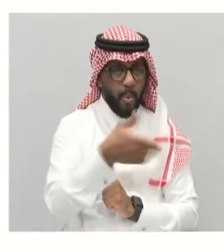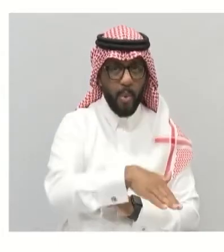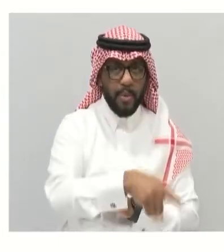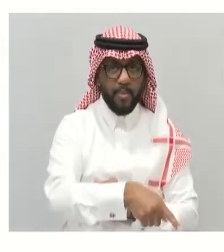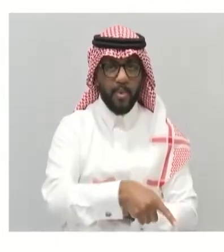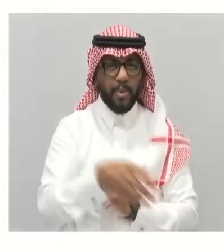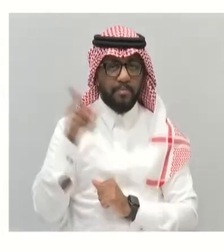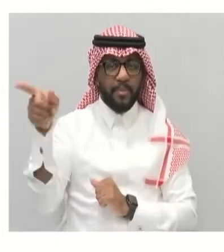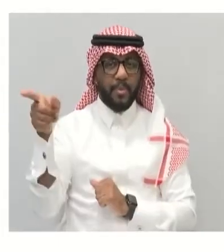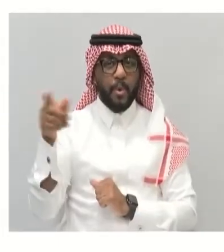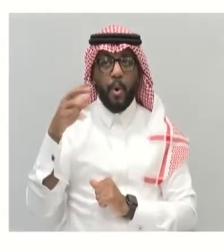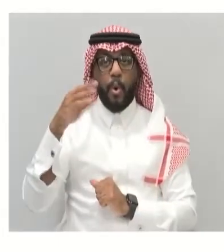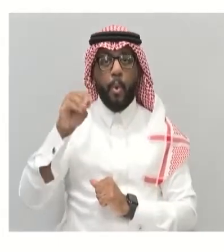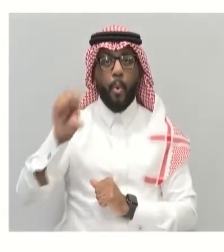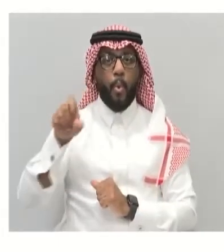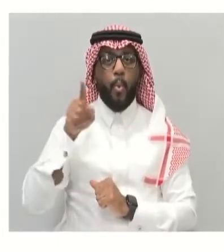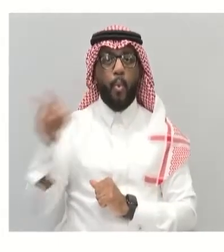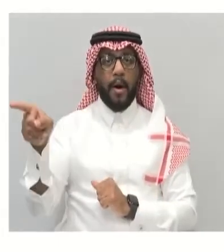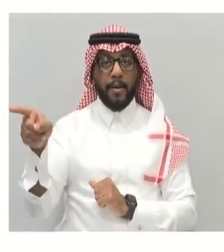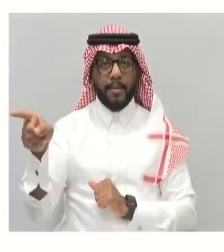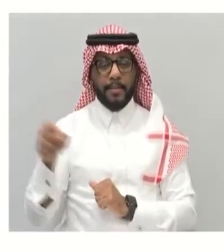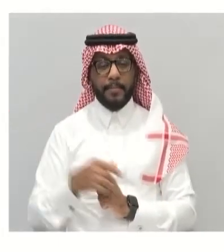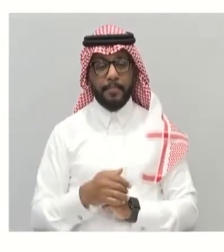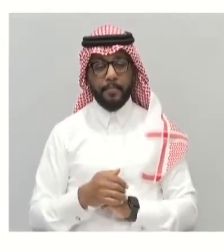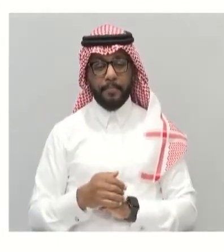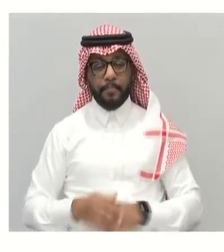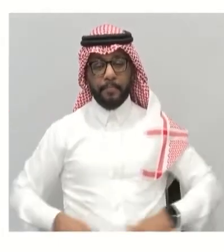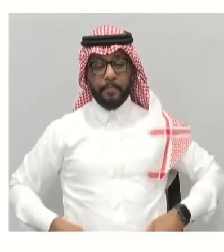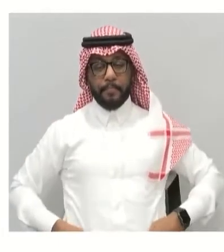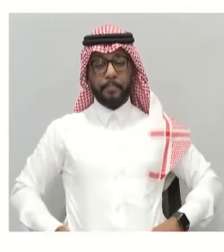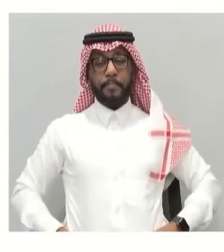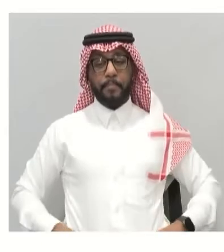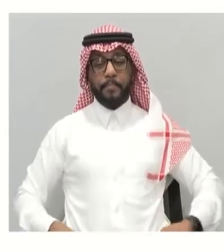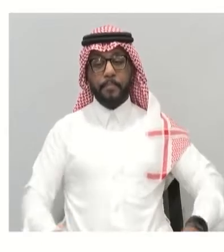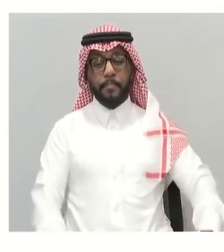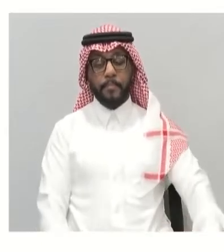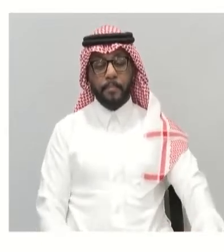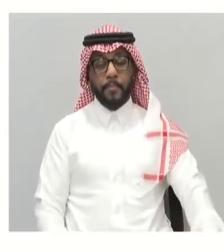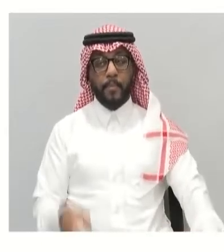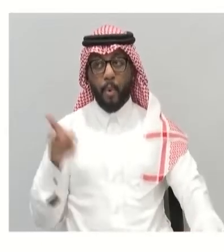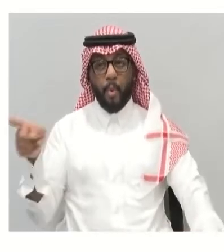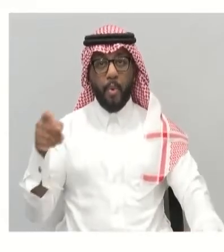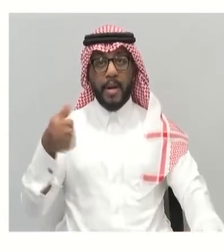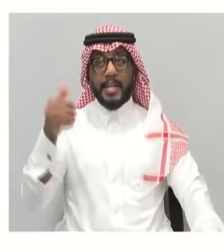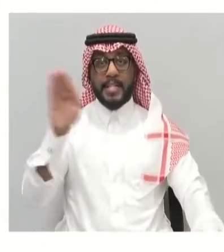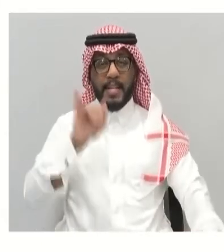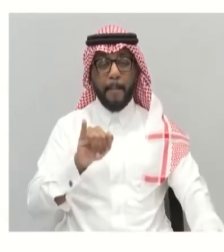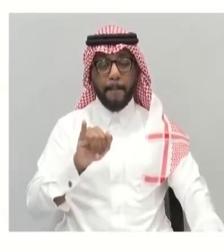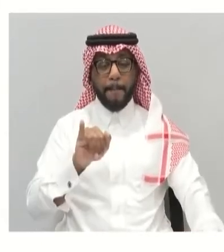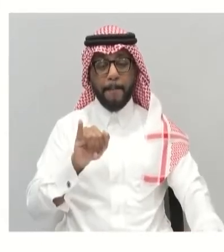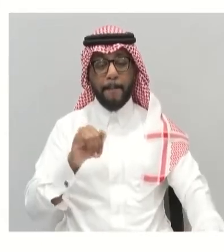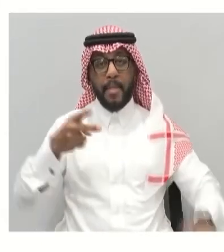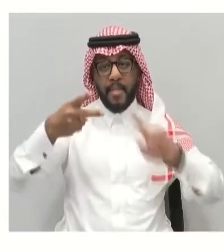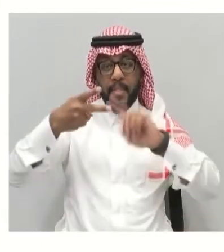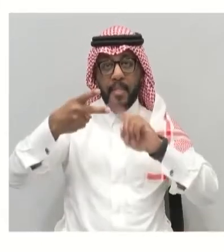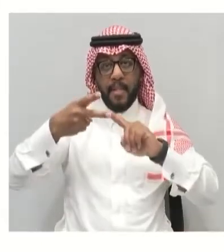جوازا تقديره هو وهو اسم الضمير اسم موقعه الاعرابي نائب فاعل